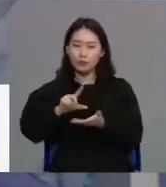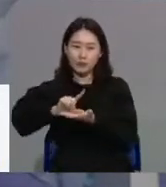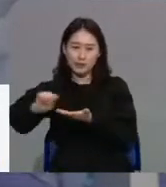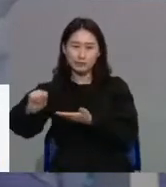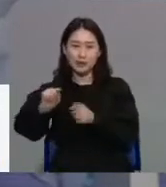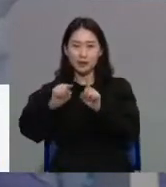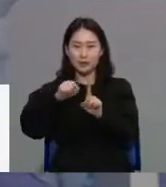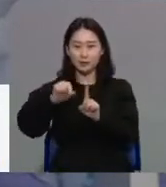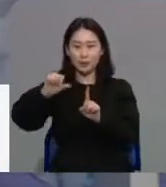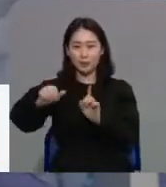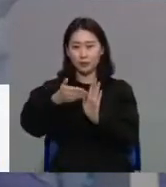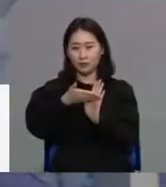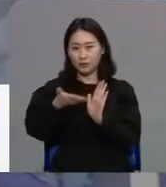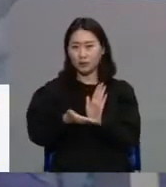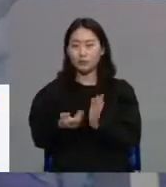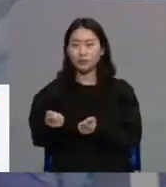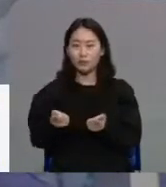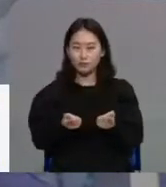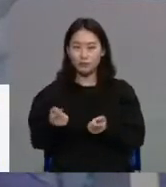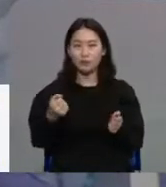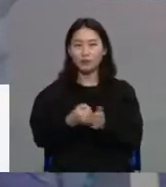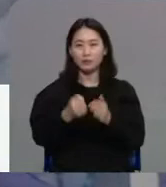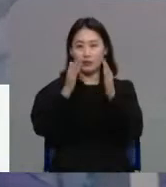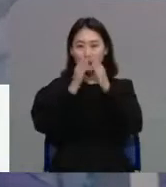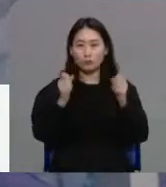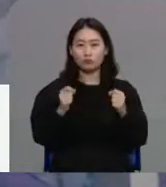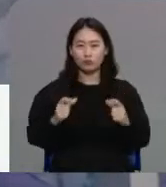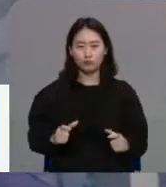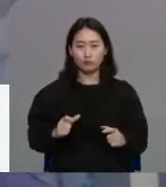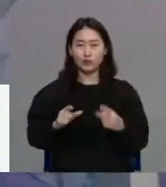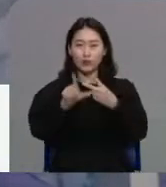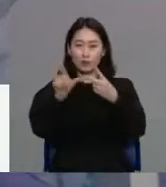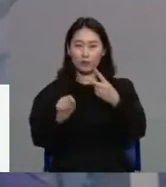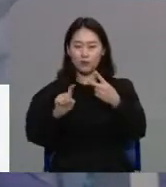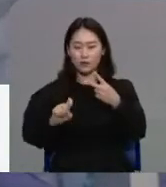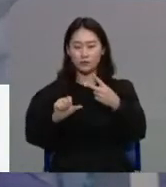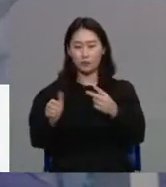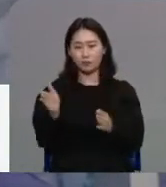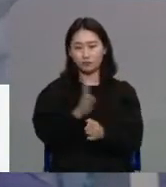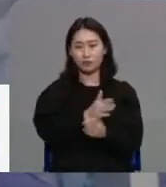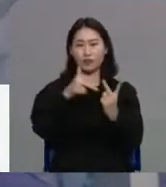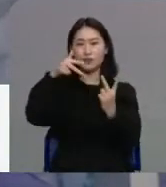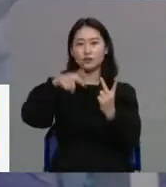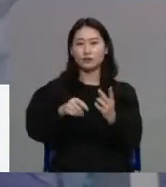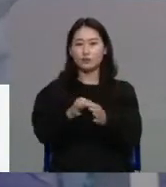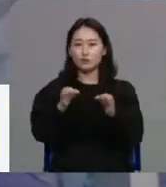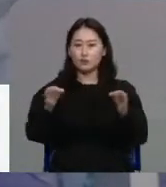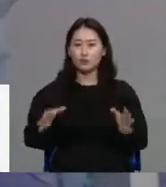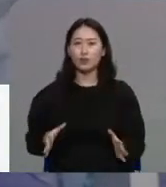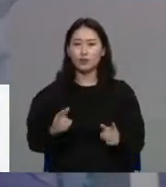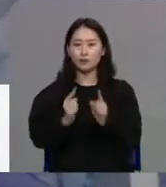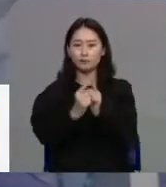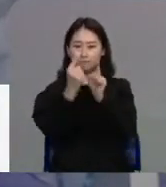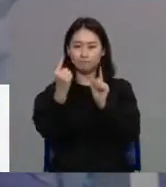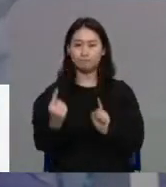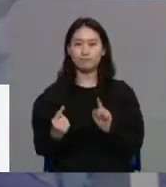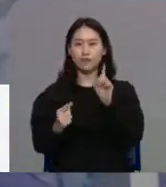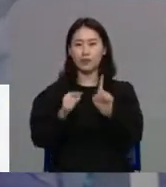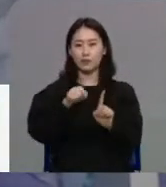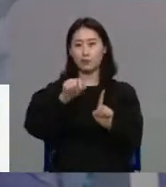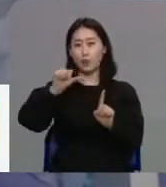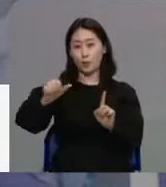단계를 하향 조정 함에 따라서 전락 들어 오는 15일부터 2주간 거리 두기를 1.5 2 한계로 조정하기로